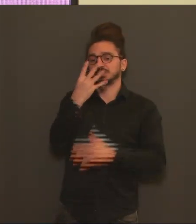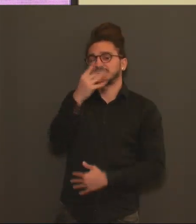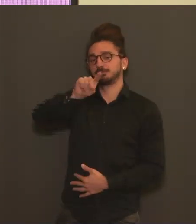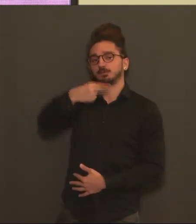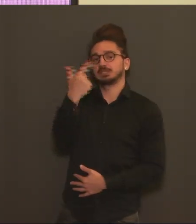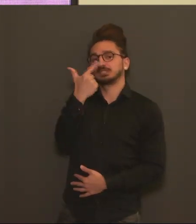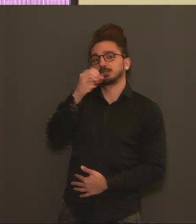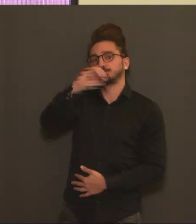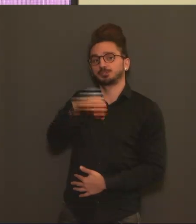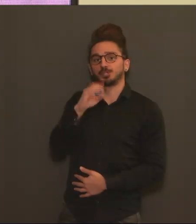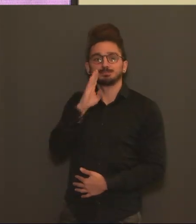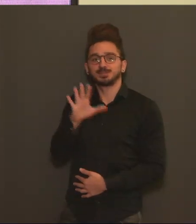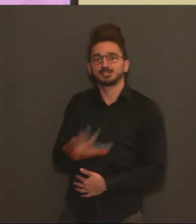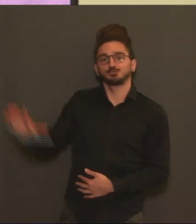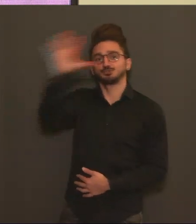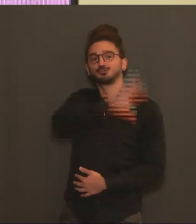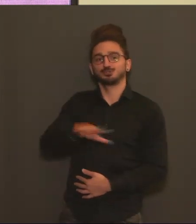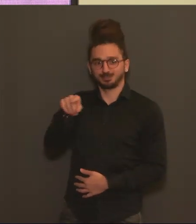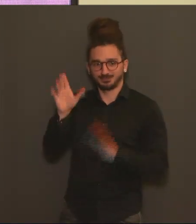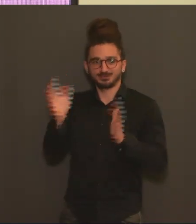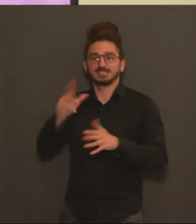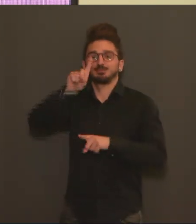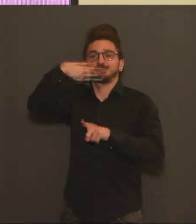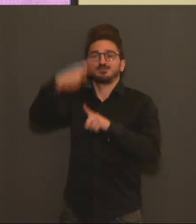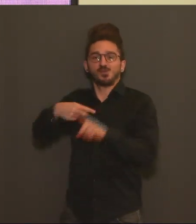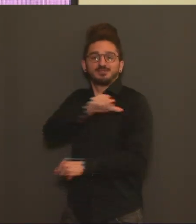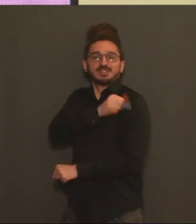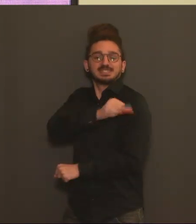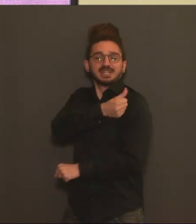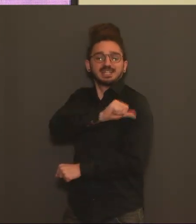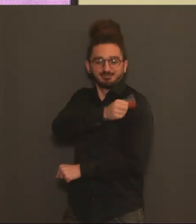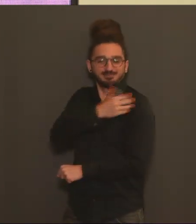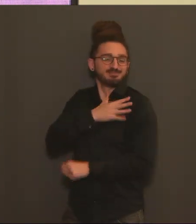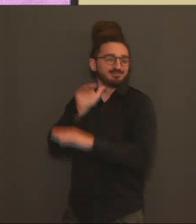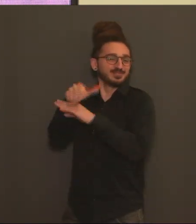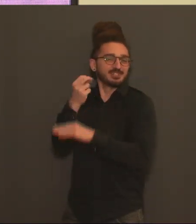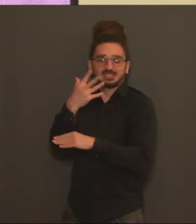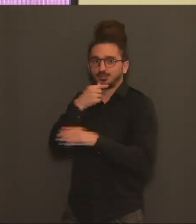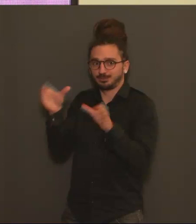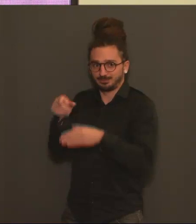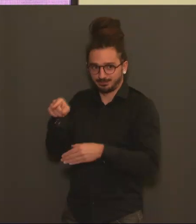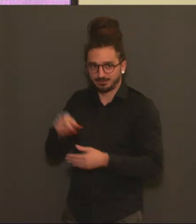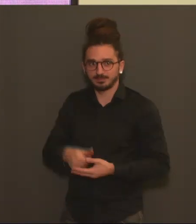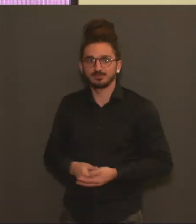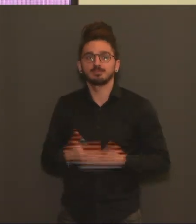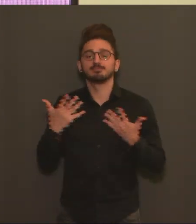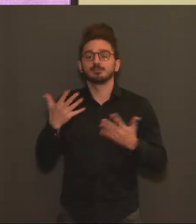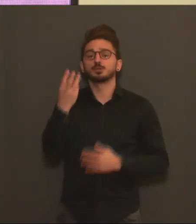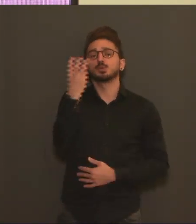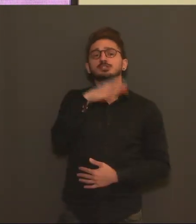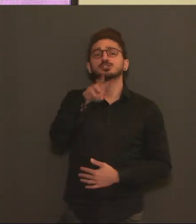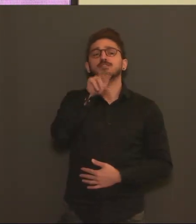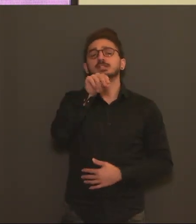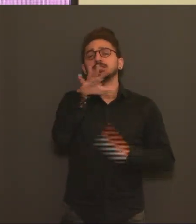population générale a reçu une première dose et que de l'ordre de 325 000, soit 2,8%, a